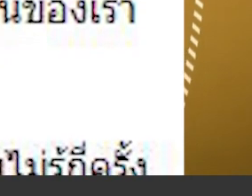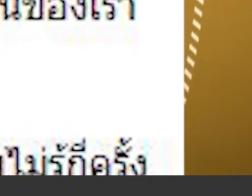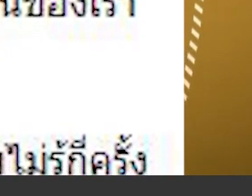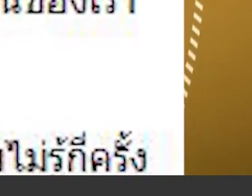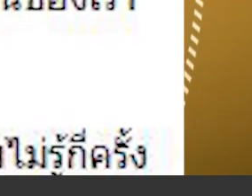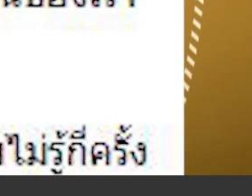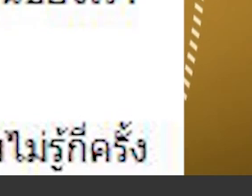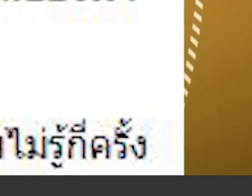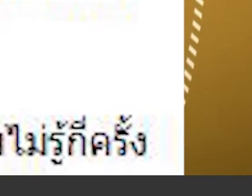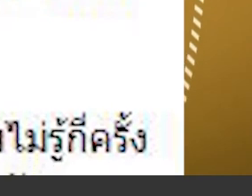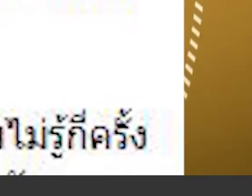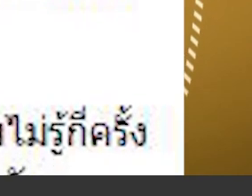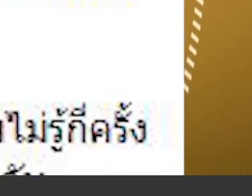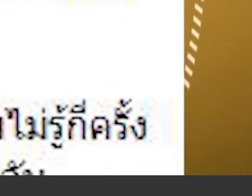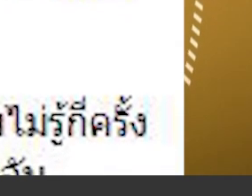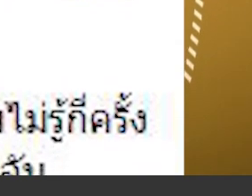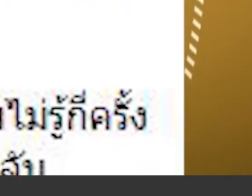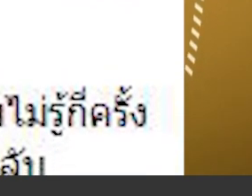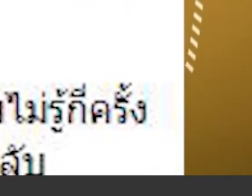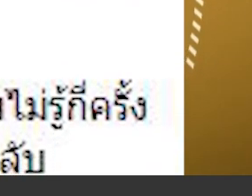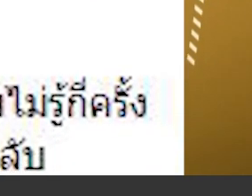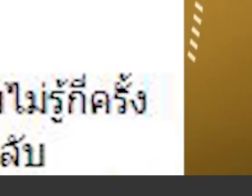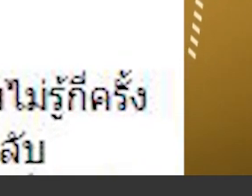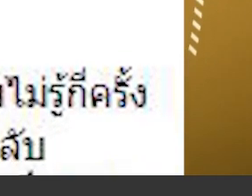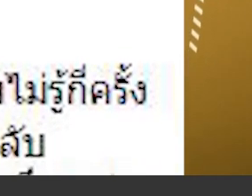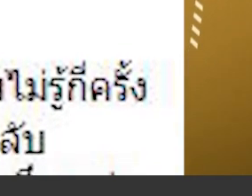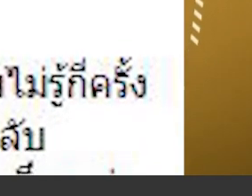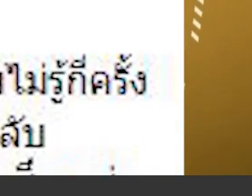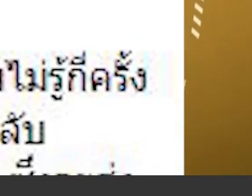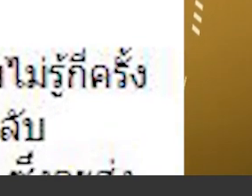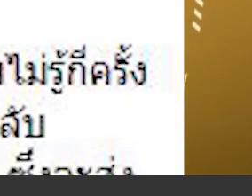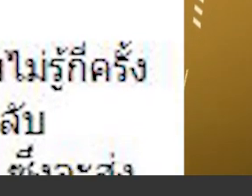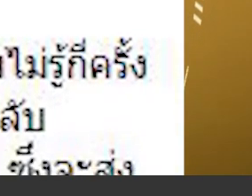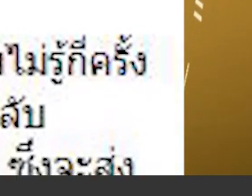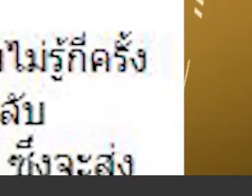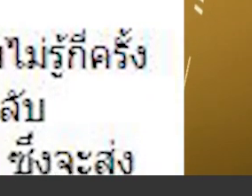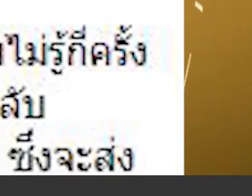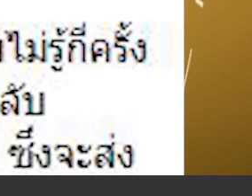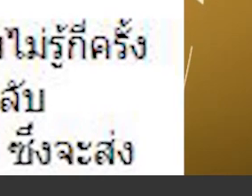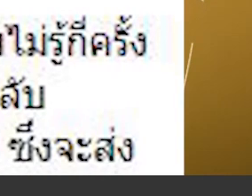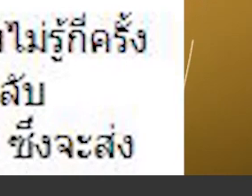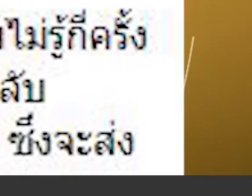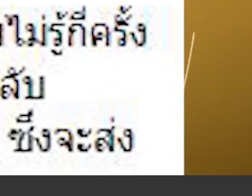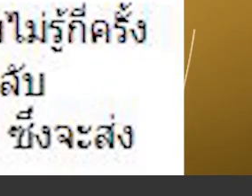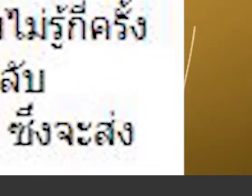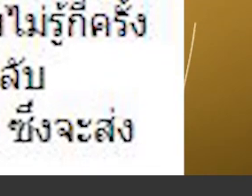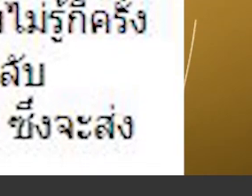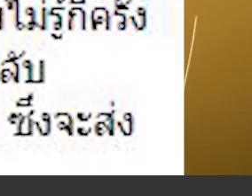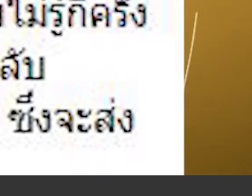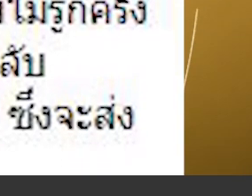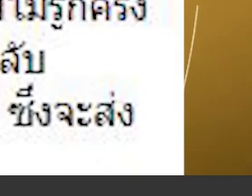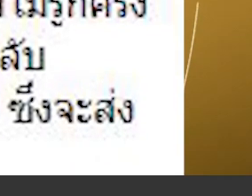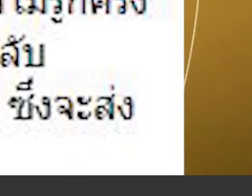หาว่าไม่เคารพมติพรรคร่วมยืนยันว่าพรรคก้าวไกลเราไม่ได้ฝืนมติและทำอะไรที่ผิดมารยาททางการเมืองการแสดงต